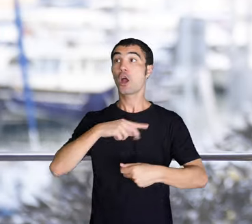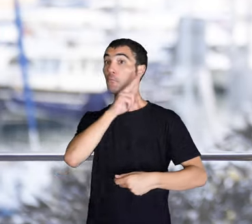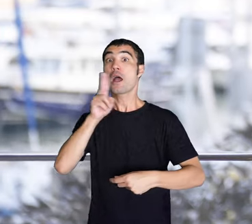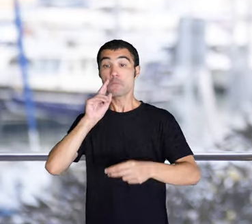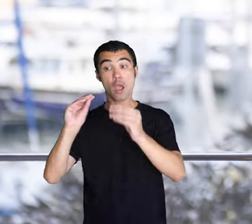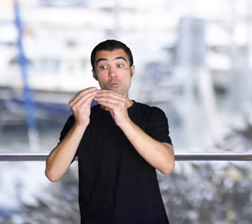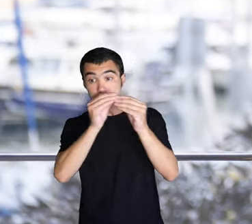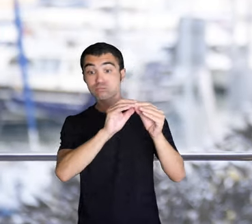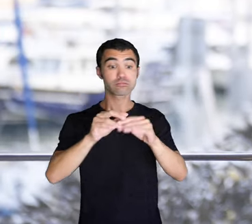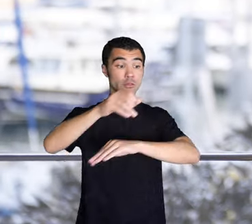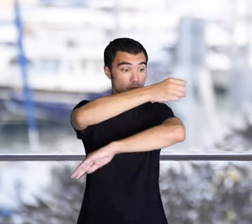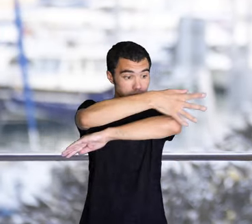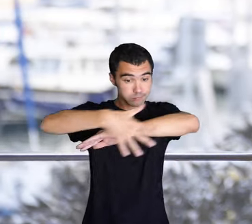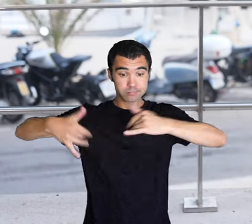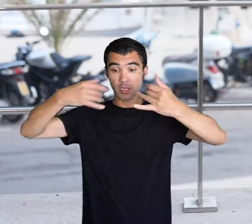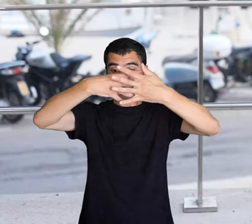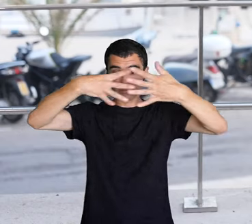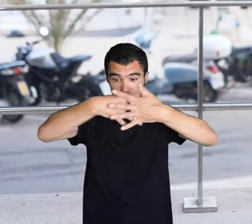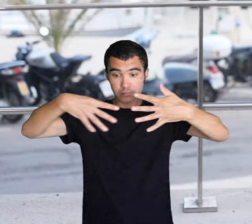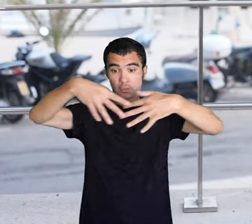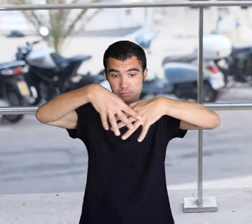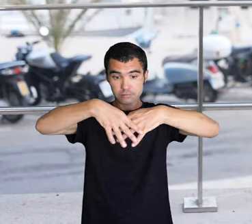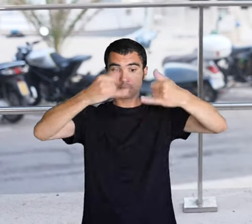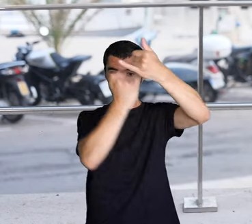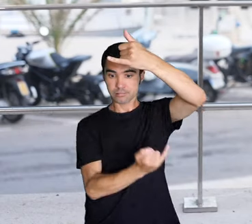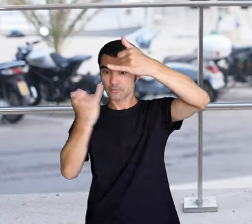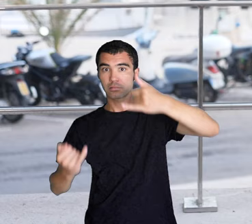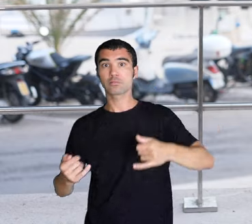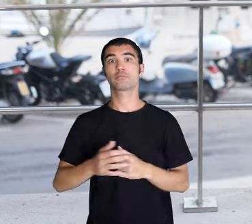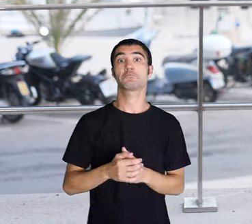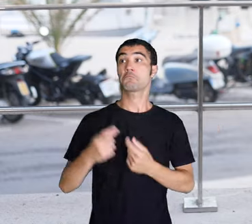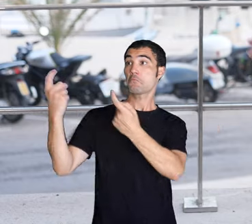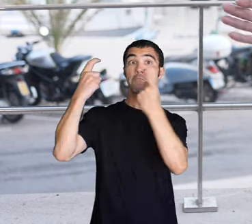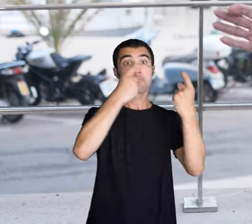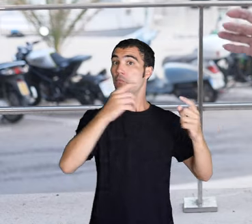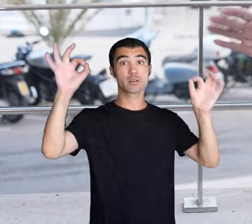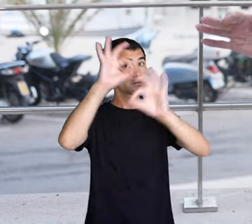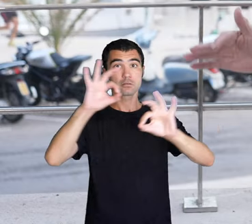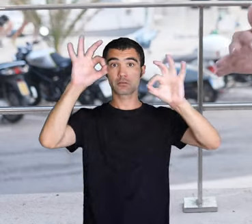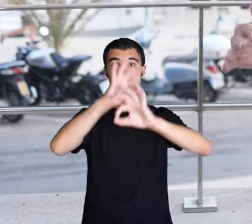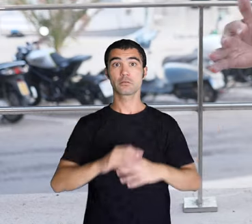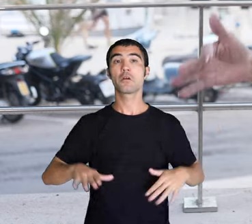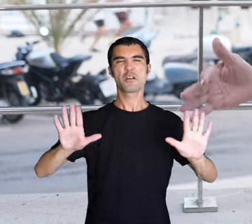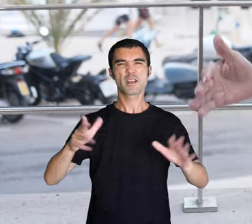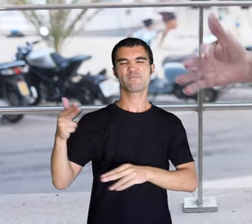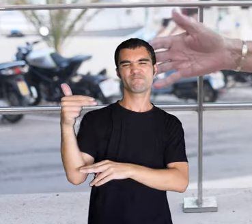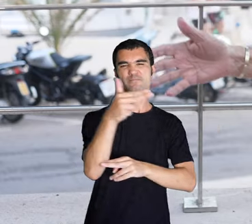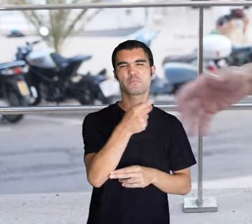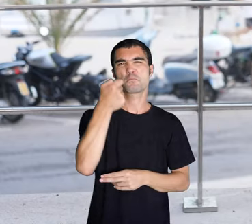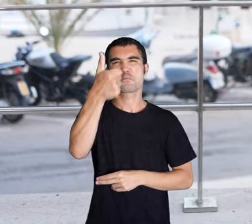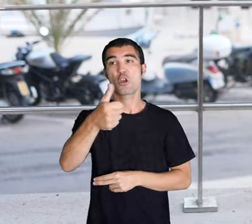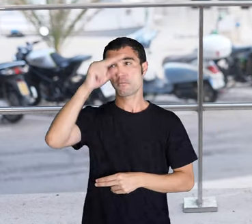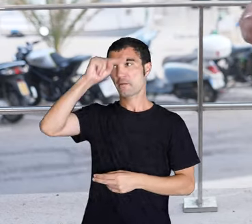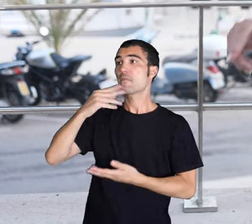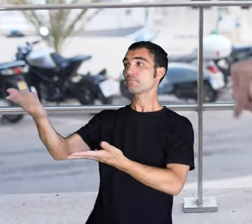mare. I nosaltres també. No me'n va ensenyar ningú. I vaig anar un dia, bé, però també me vaig dur per el peix, el que agafava mon